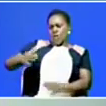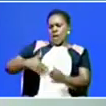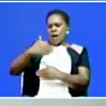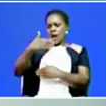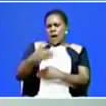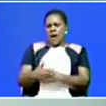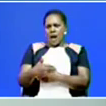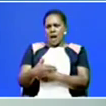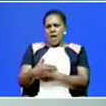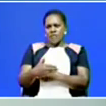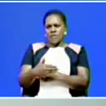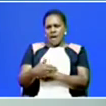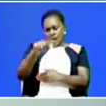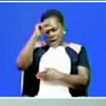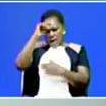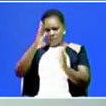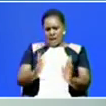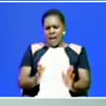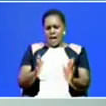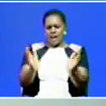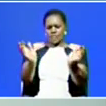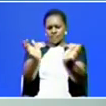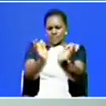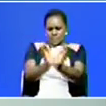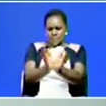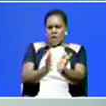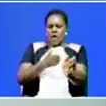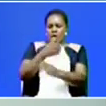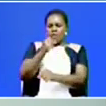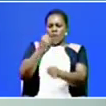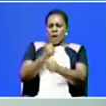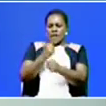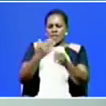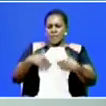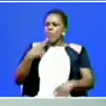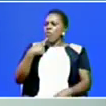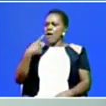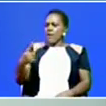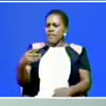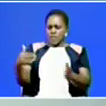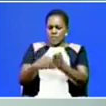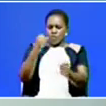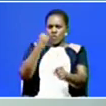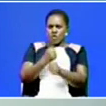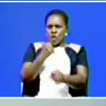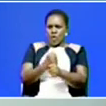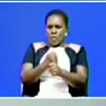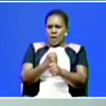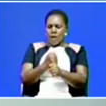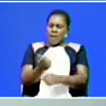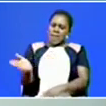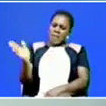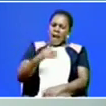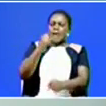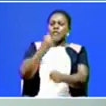ya kukamatwa na kushtakiwa kwa gavana Mike Sonko. Zaidi ya wafanyikazi 100 ambao walikuwa wamesimamishwa kazi wameshauriwa